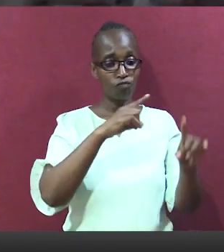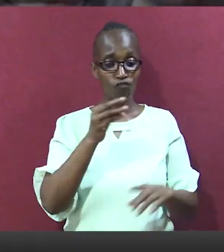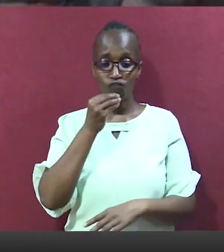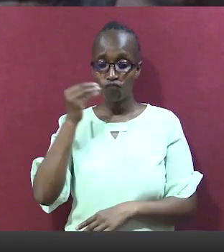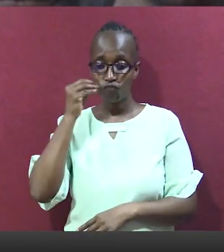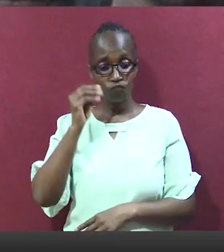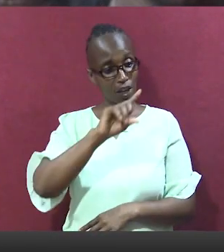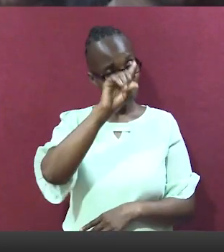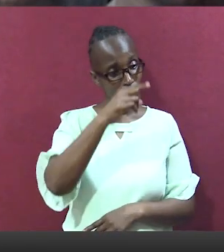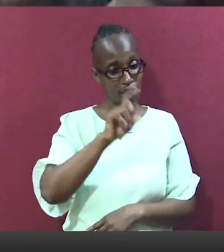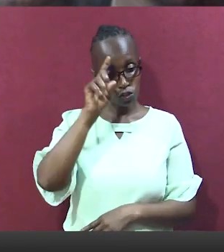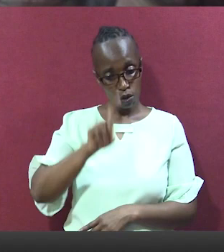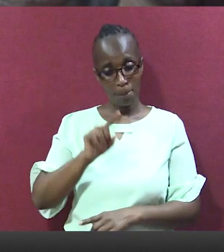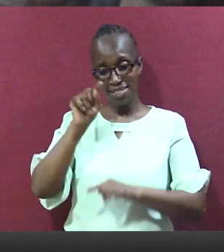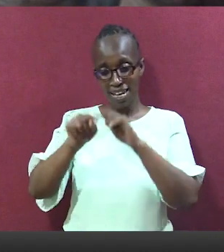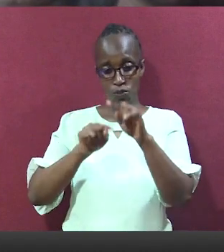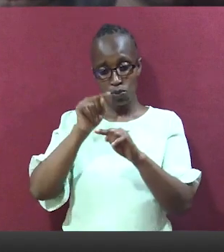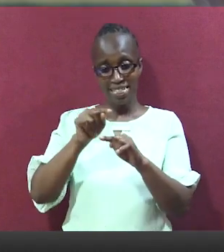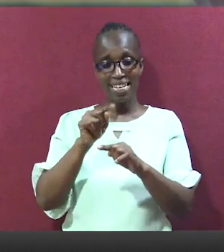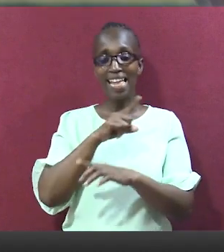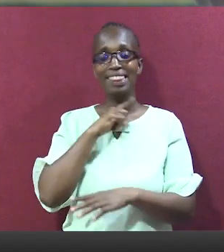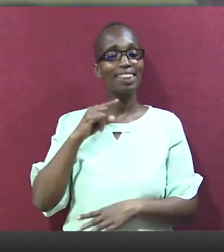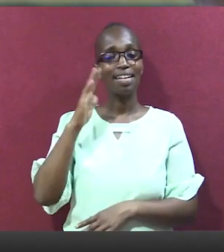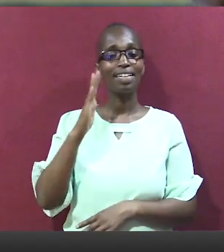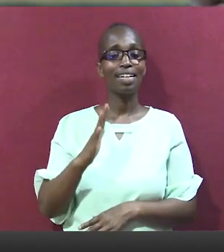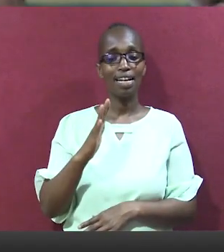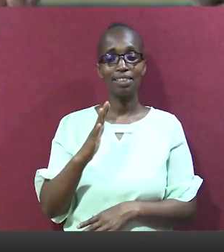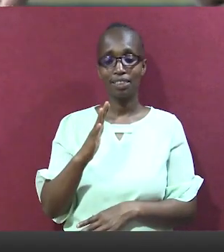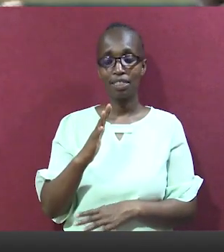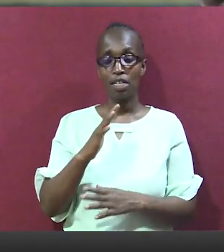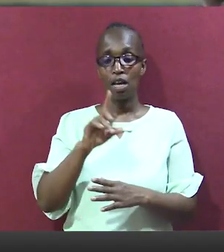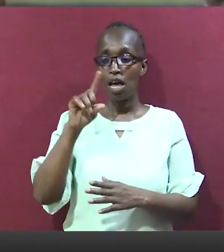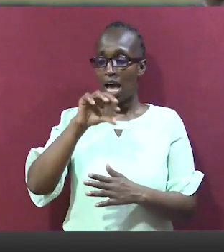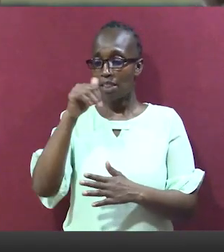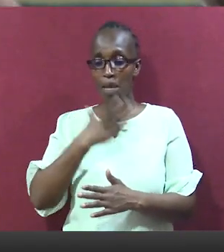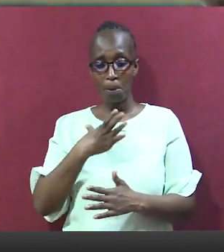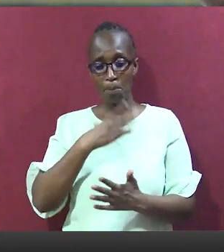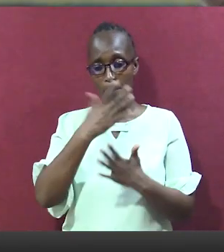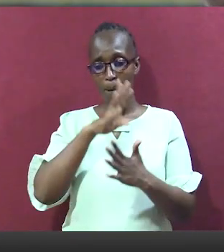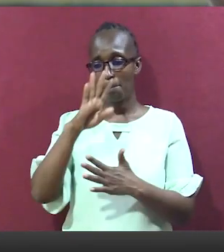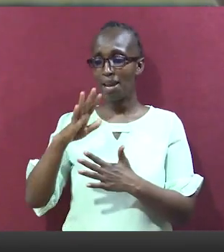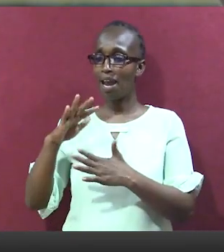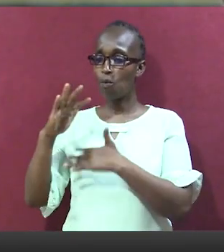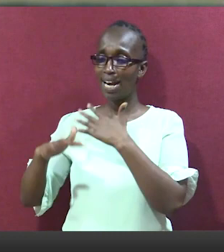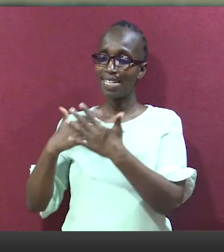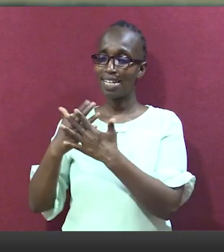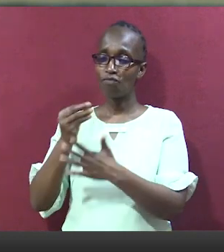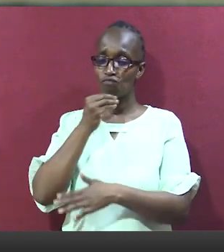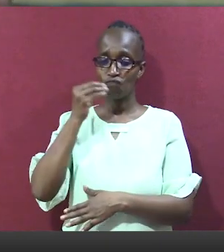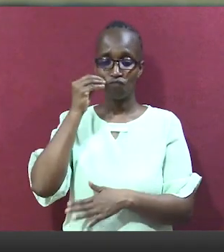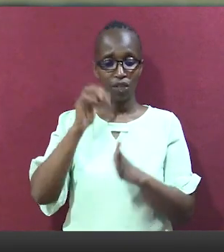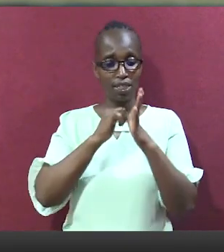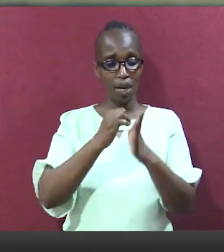from homes, you must prosecute the killer. Ah, watu ambao wako hapa ni wale victim ambao walipata shida ya bure. Mtu mwingine ameshikwa nyumbani,